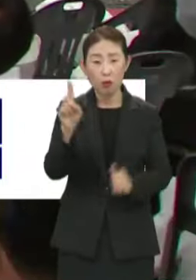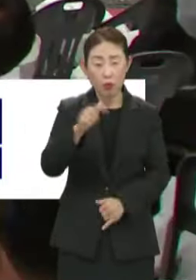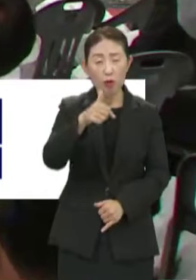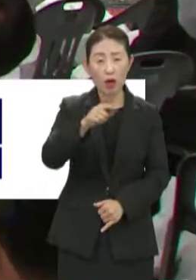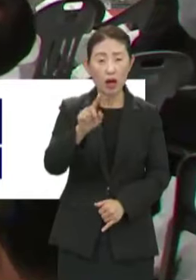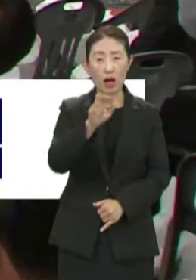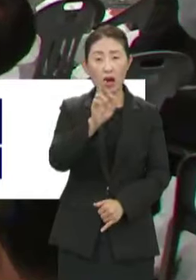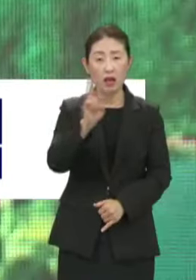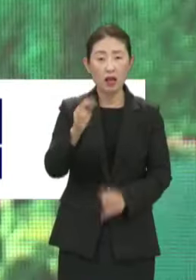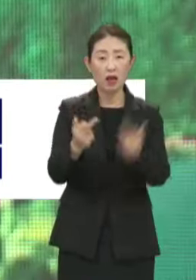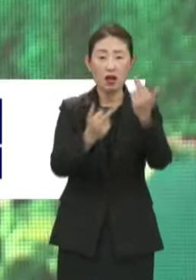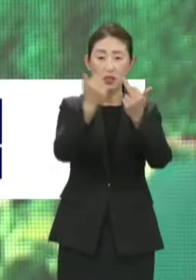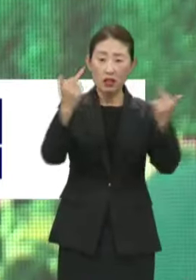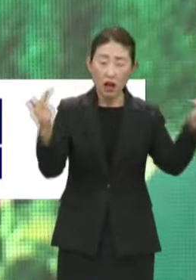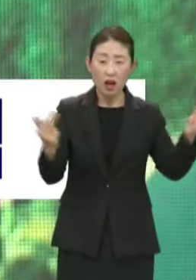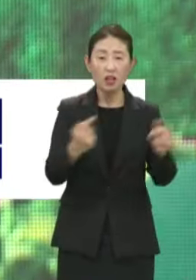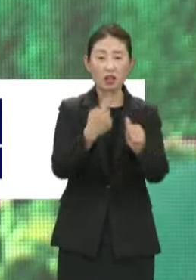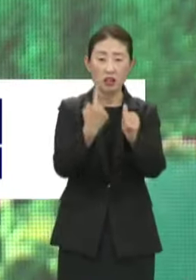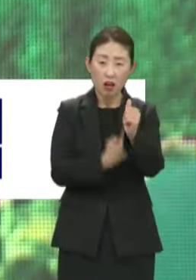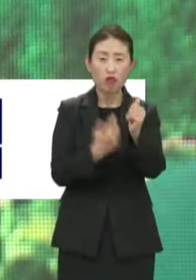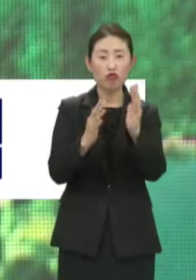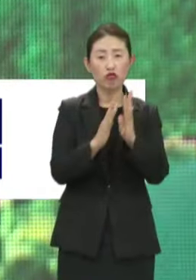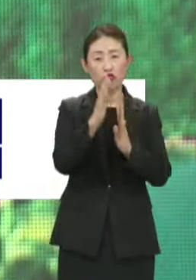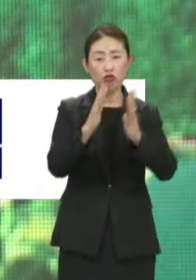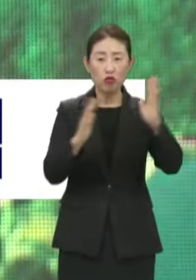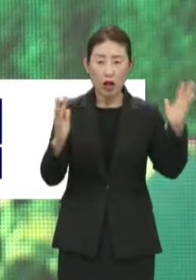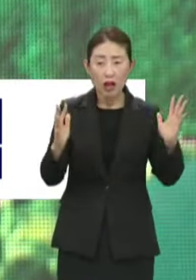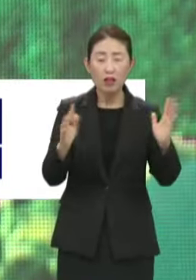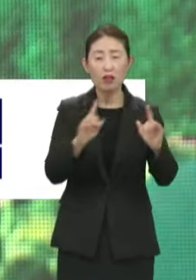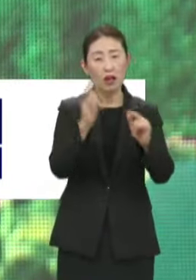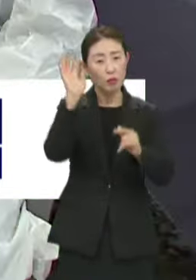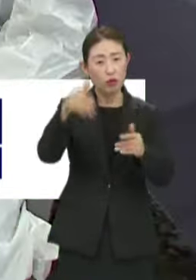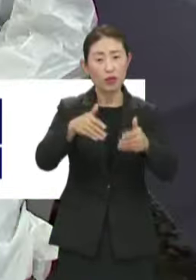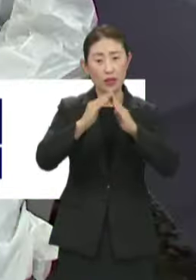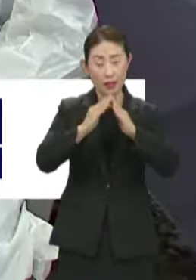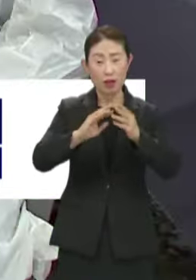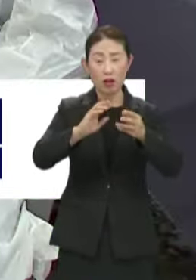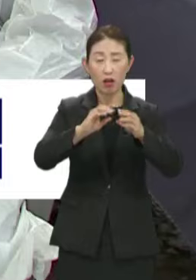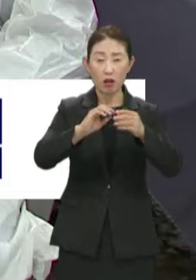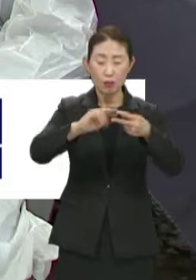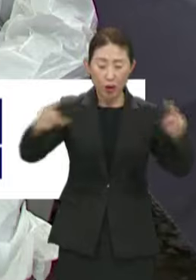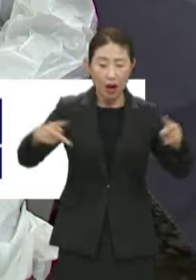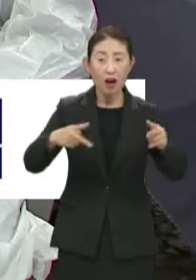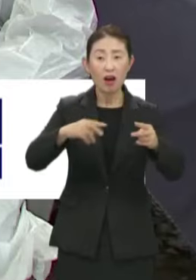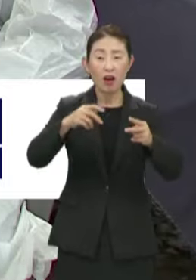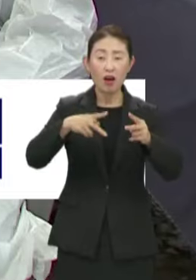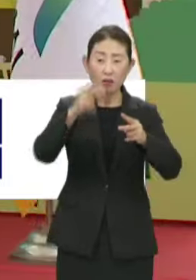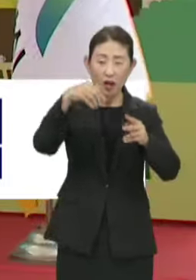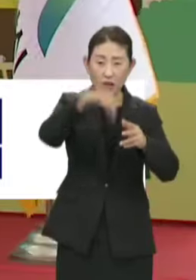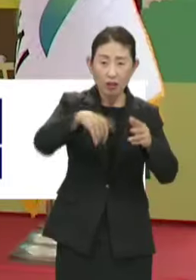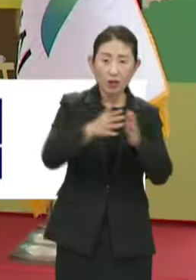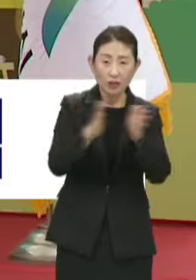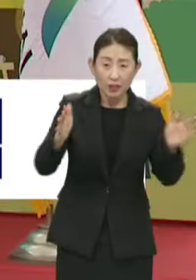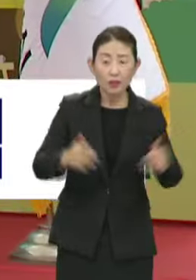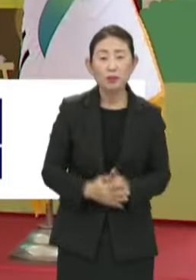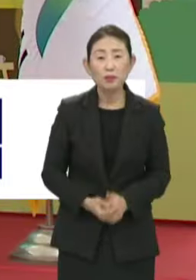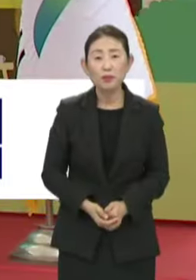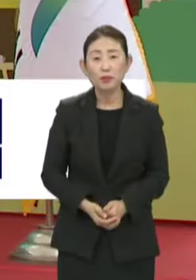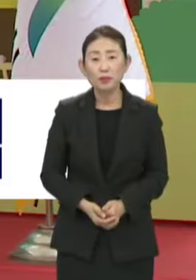가운데 가야산 자연휴양림 조성사업 착공식을 가졌습니다. 가야산 산림복지단지 조성사업의